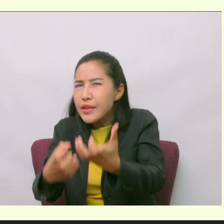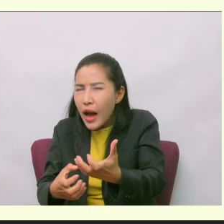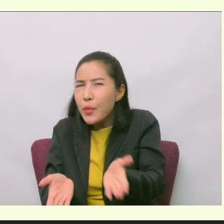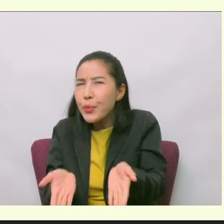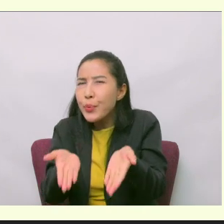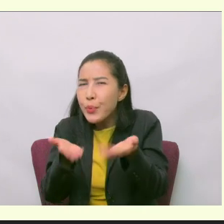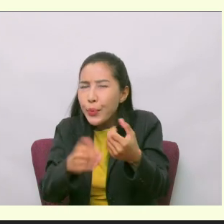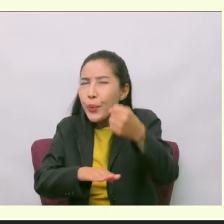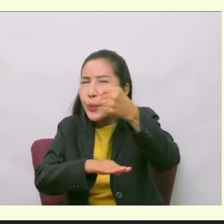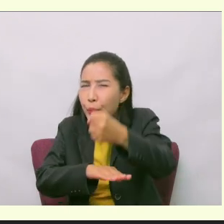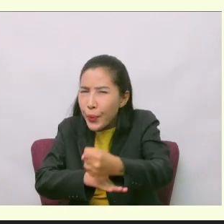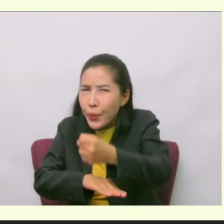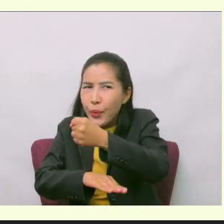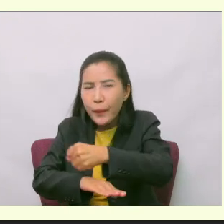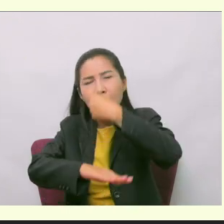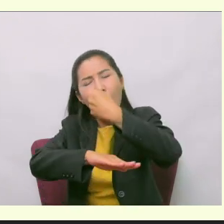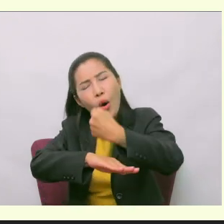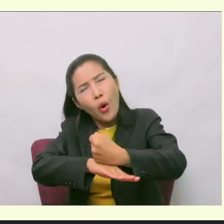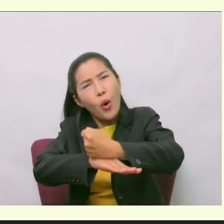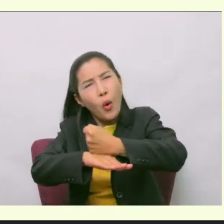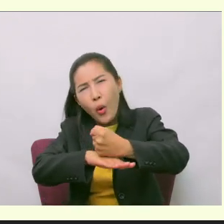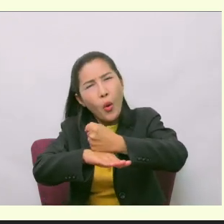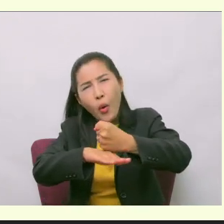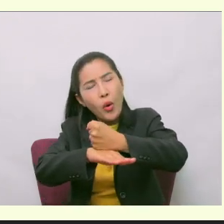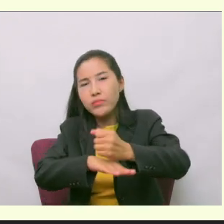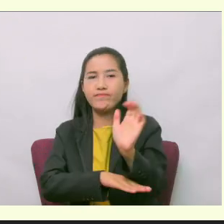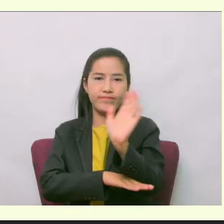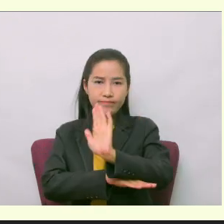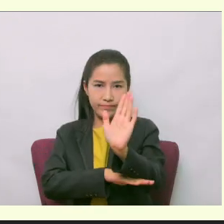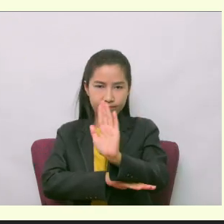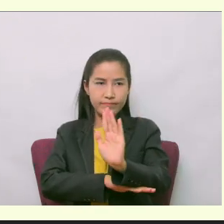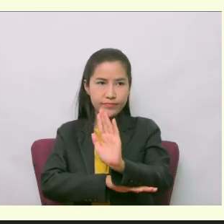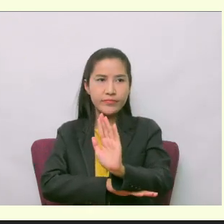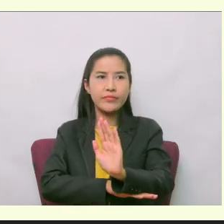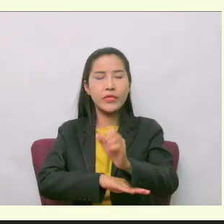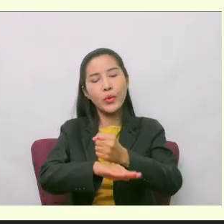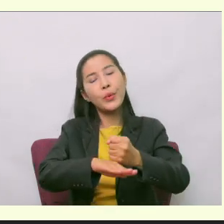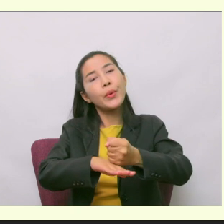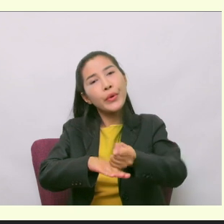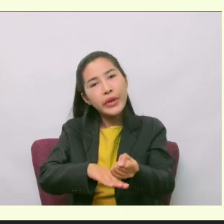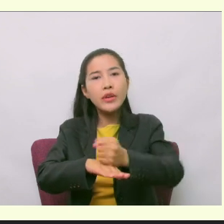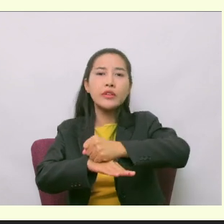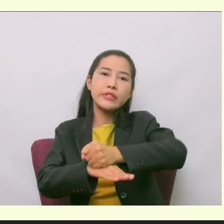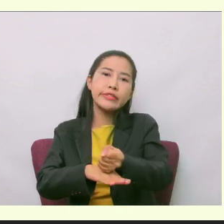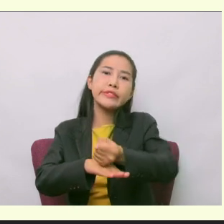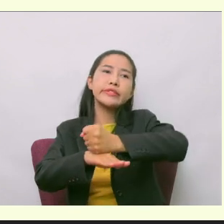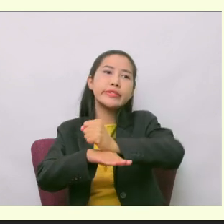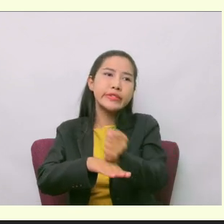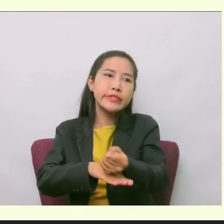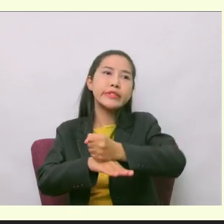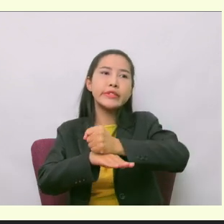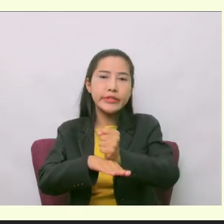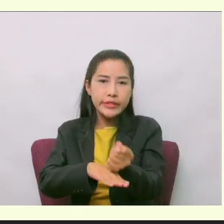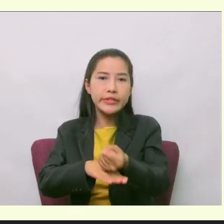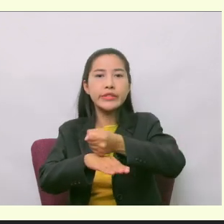ช่นกันเนาะเราจะไม่กดแล้วก็บี้บี้ลูกประคบนะคะแต่เราจะเป็นลักษณะของการคลึงนะคะการกดแล้วก็การคลึงนะคะตาม